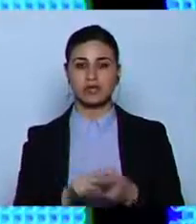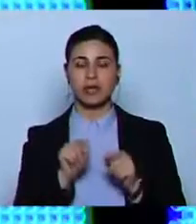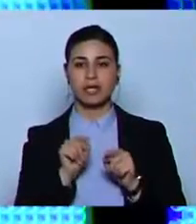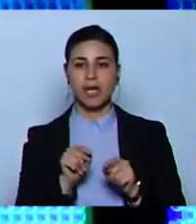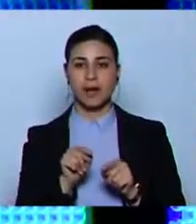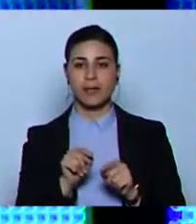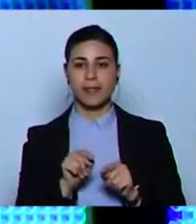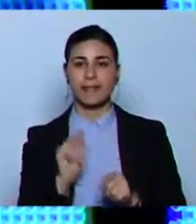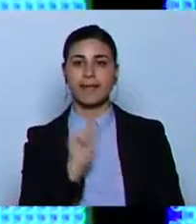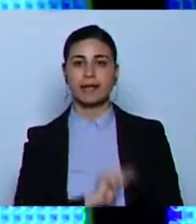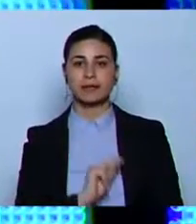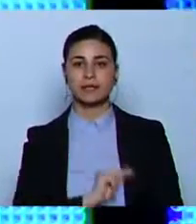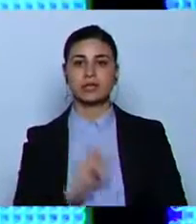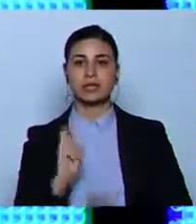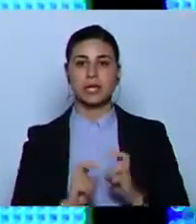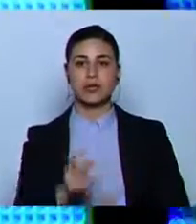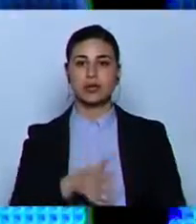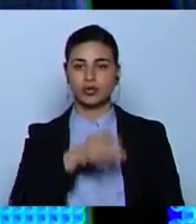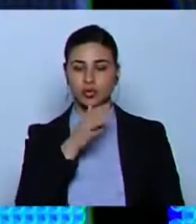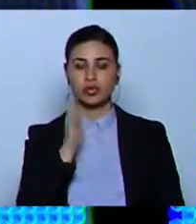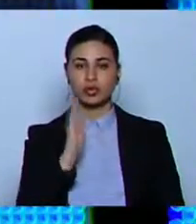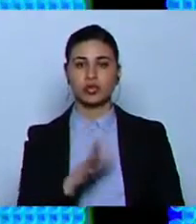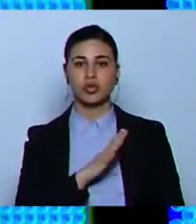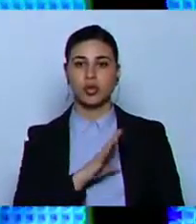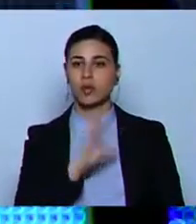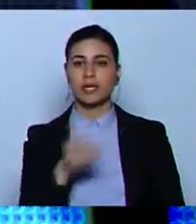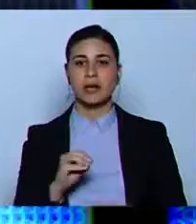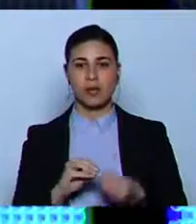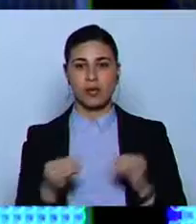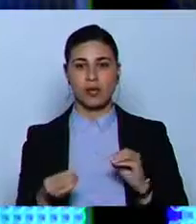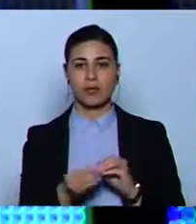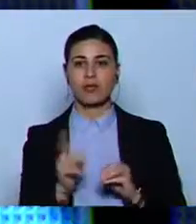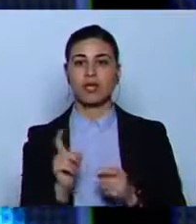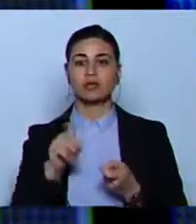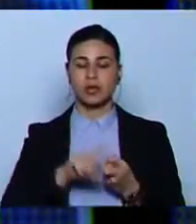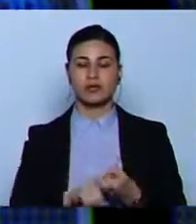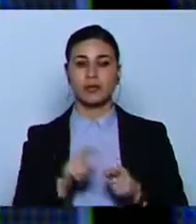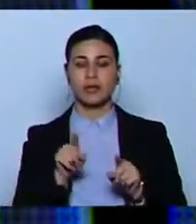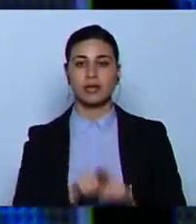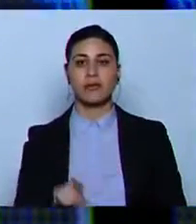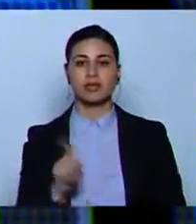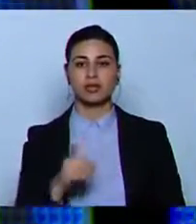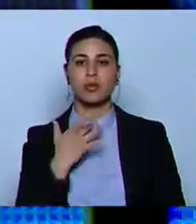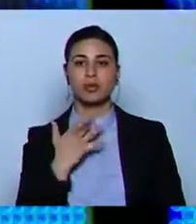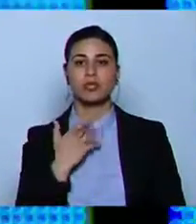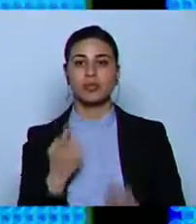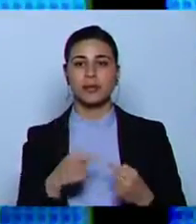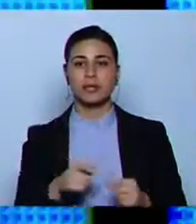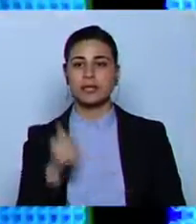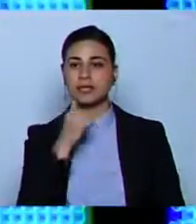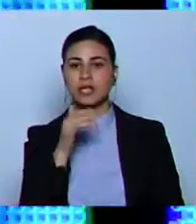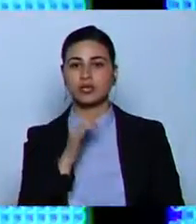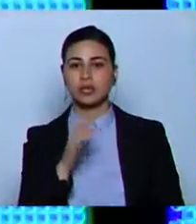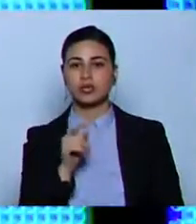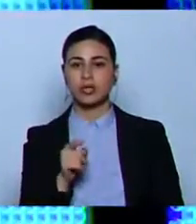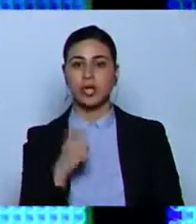ამ ადმინისტრაციული წარმოების დროს წარმოიშვა მთელი რიგი პრობლემები, რაც უკავშირდება იმას, რომ მუნიციპალიტეტს არ შეუძლია